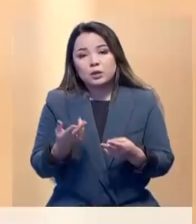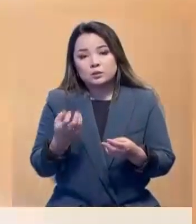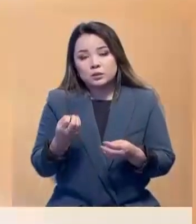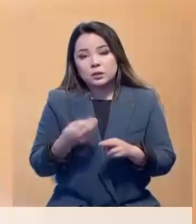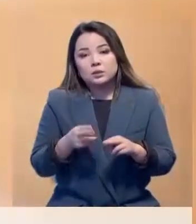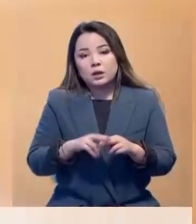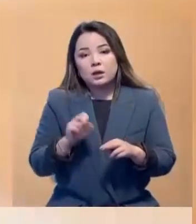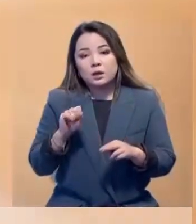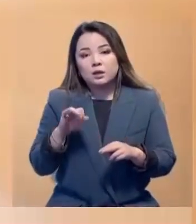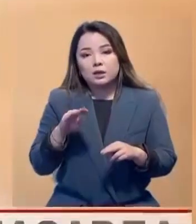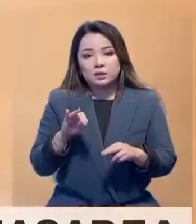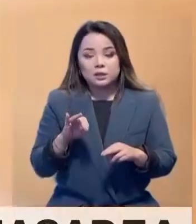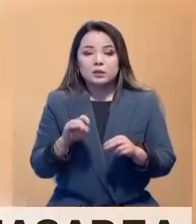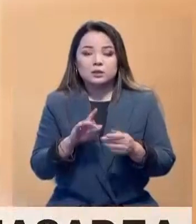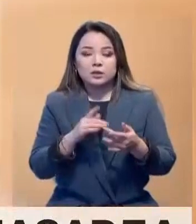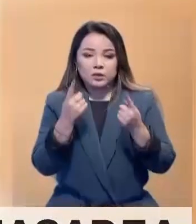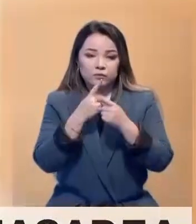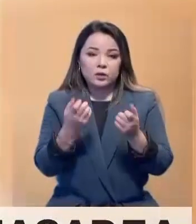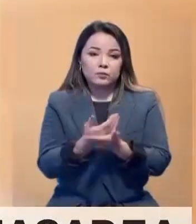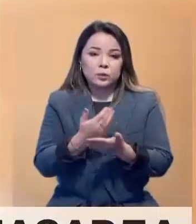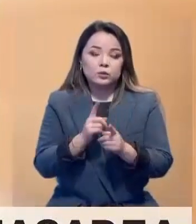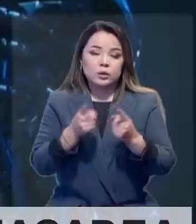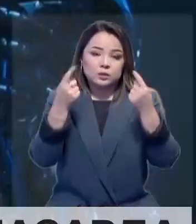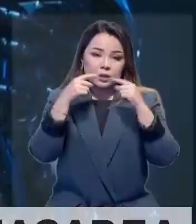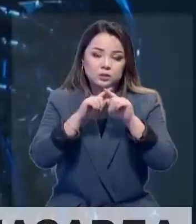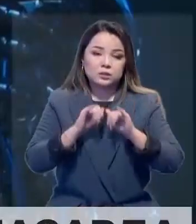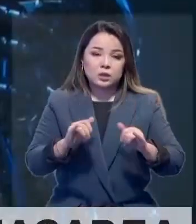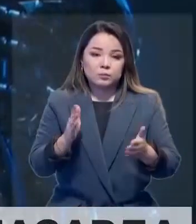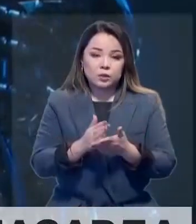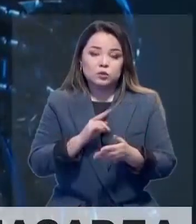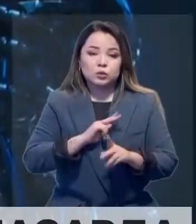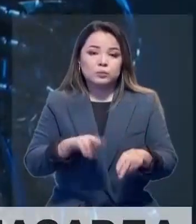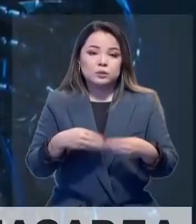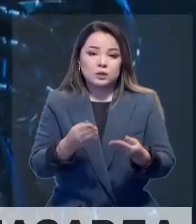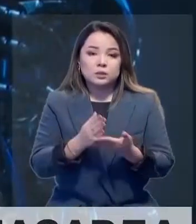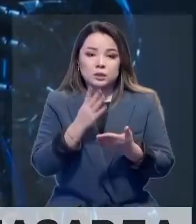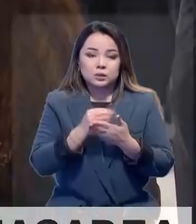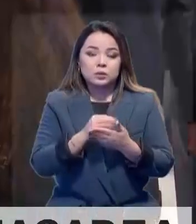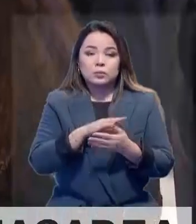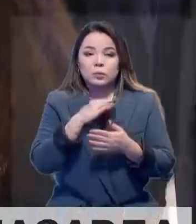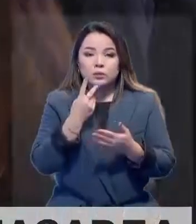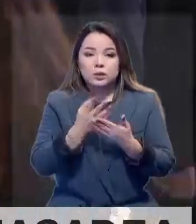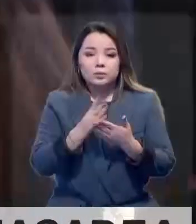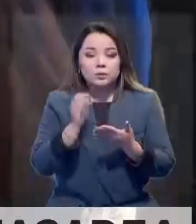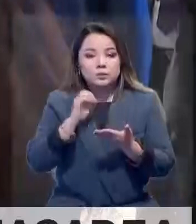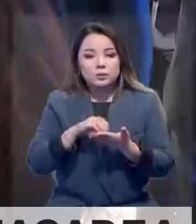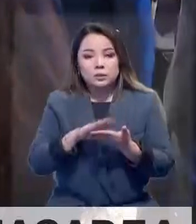Әсіресе IT информационный технология дамығаннан кейін жұмыс берушілер көбінесе осы сала